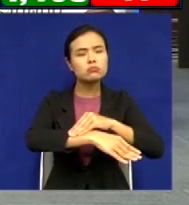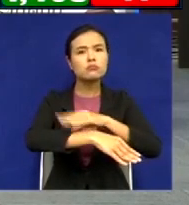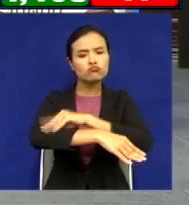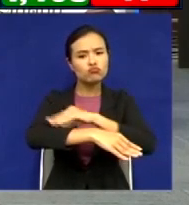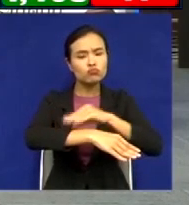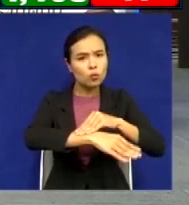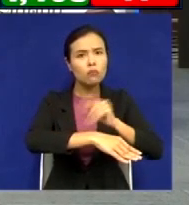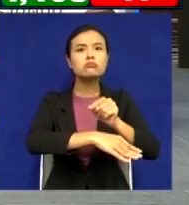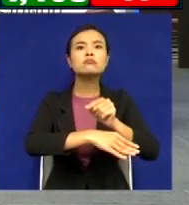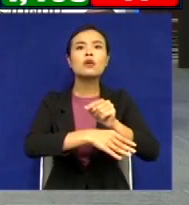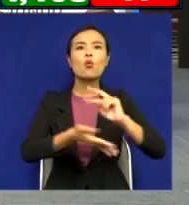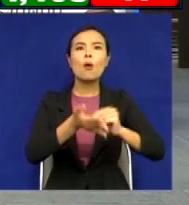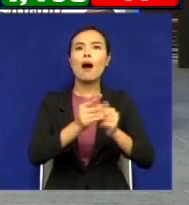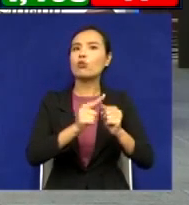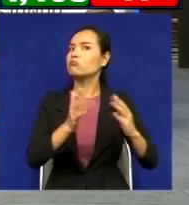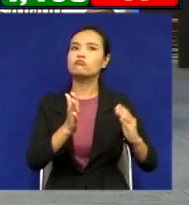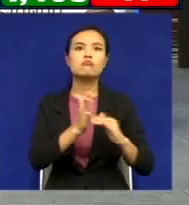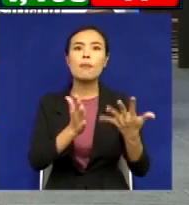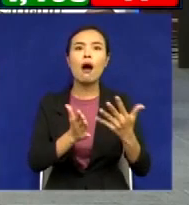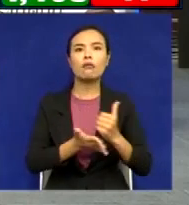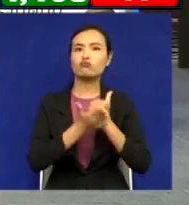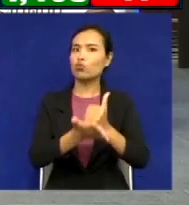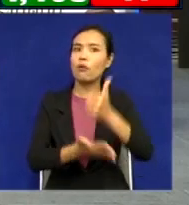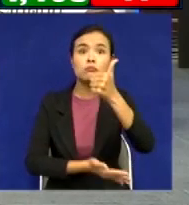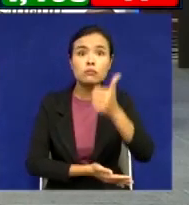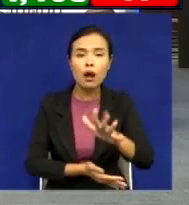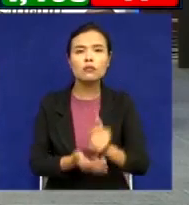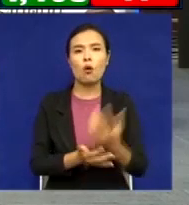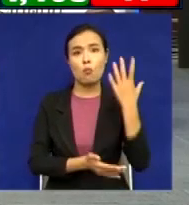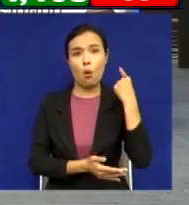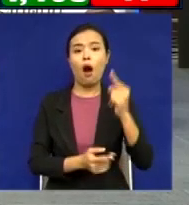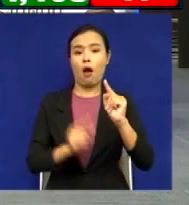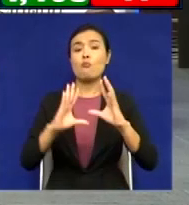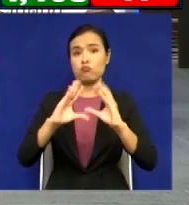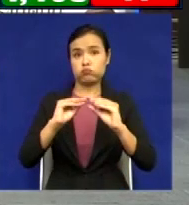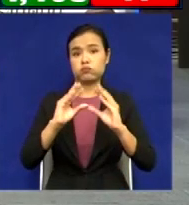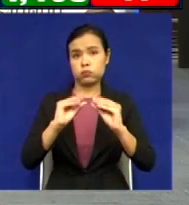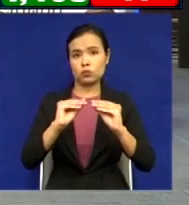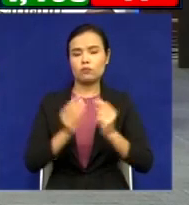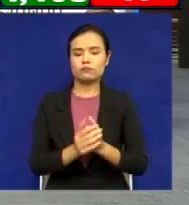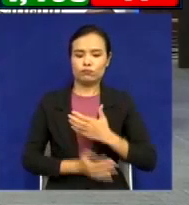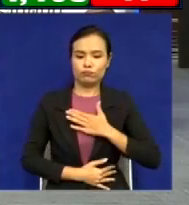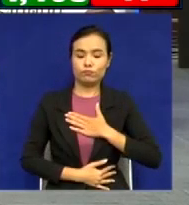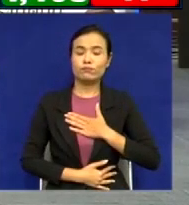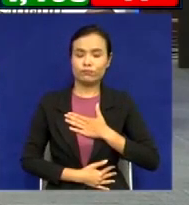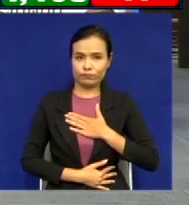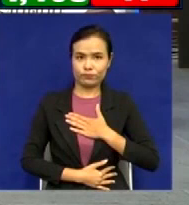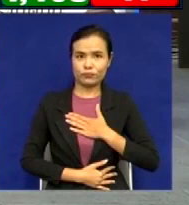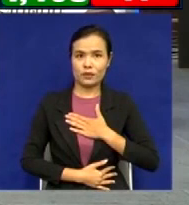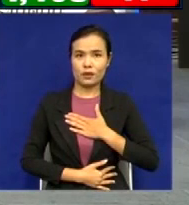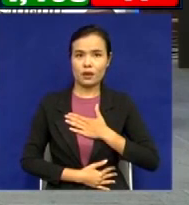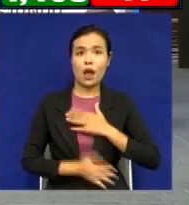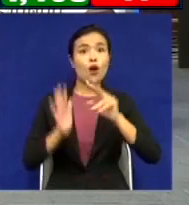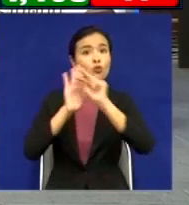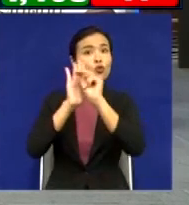ครับจึงถูกปฏิเสธไม่ได้รับการเยียวยานะครับเมื่อวานได้มีการประชุมกันก็ผมได้มอบนโยบายให้กับท่านอ